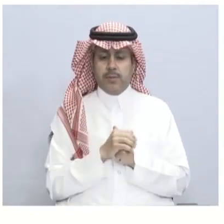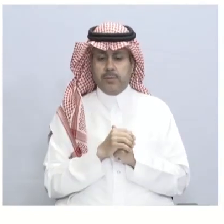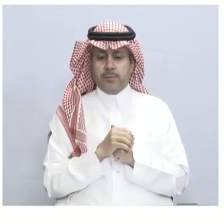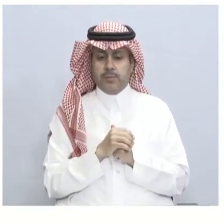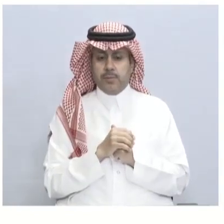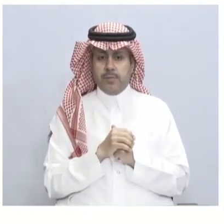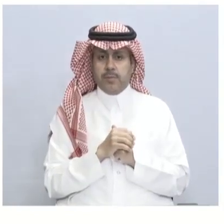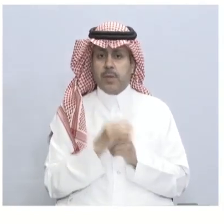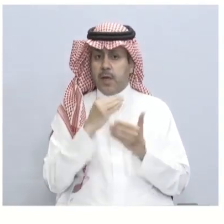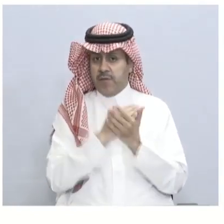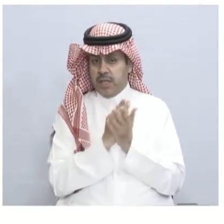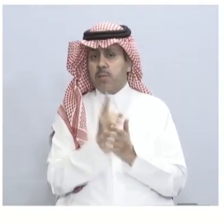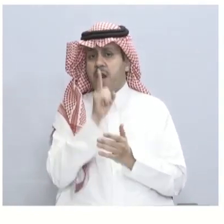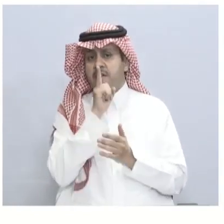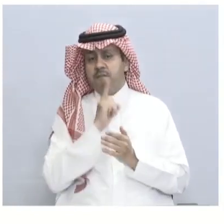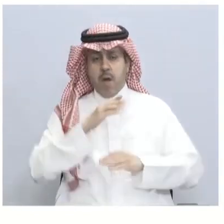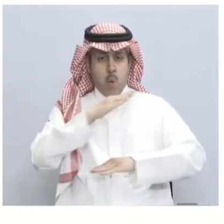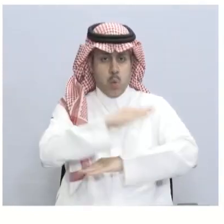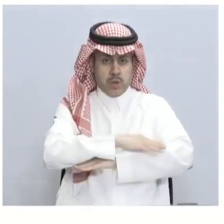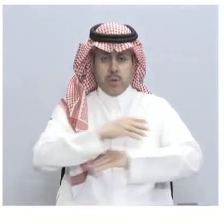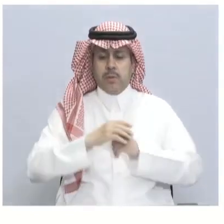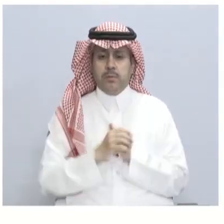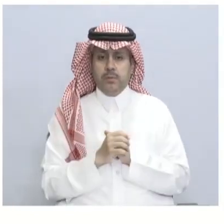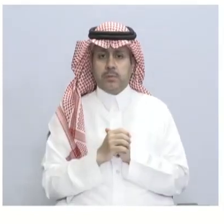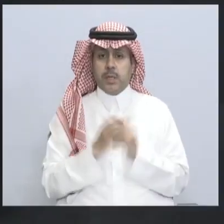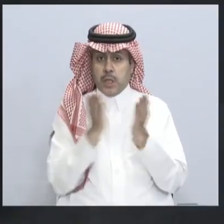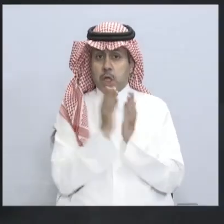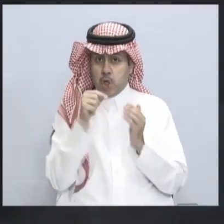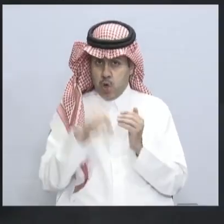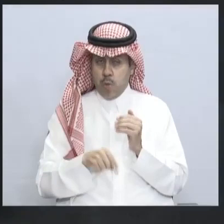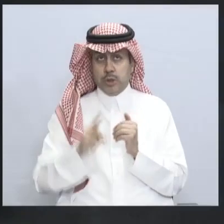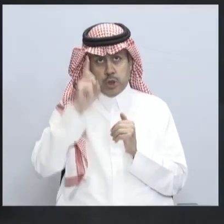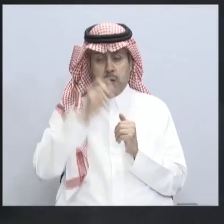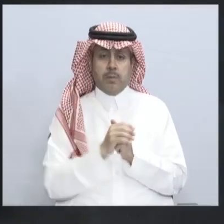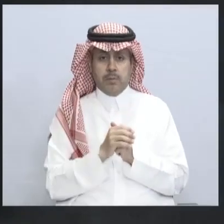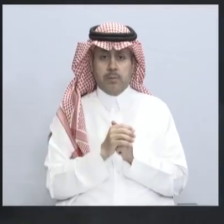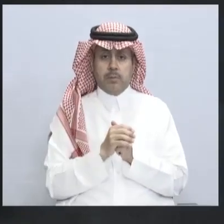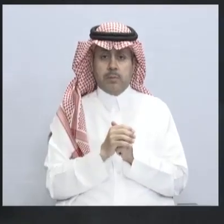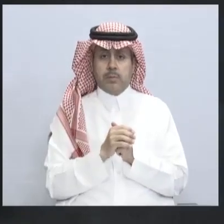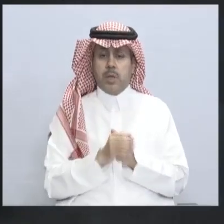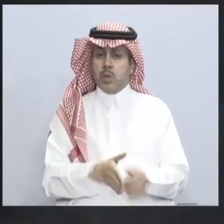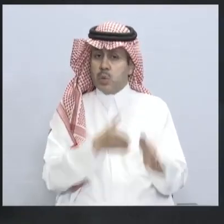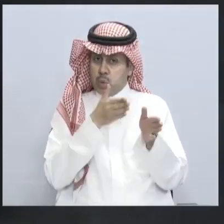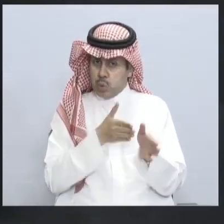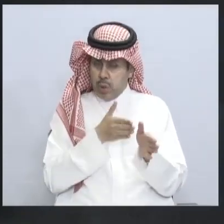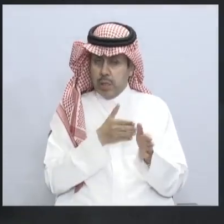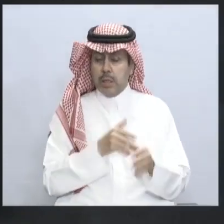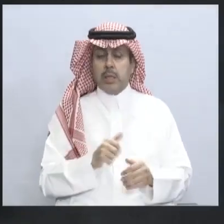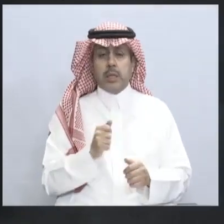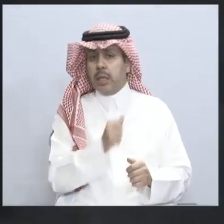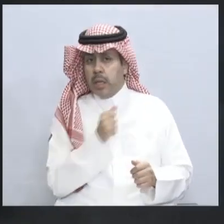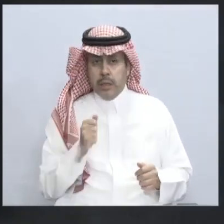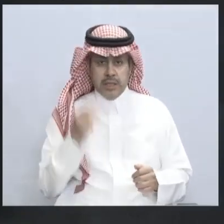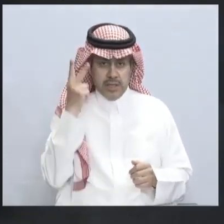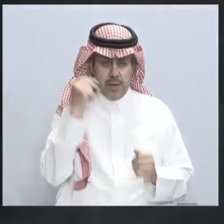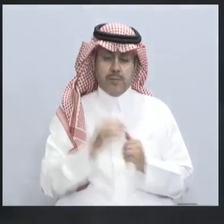في قسم الفقه والسلوك ودرسنا اليوم باذن الله عز وجل عن سنن العيدين عن سنن